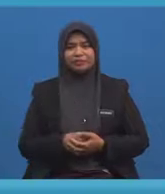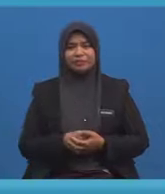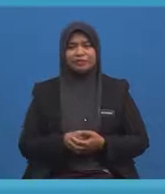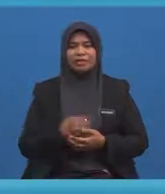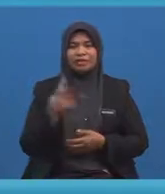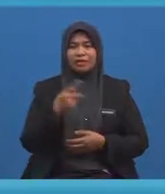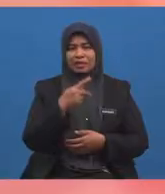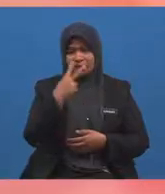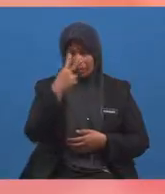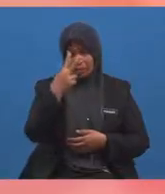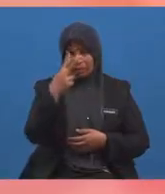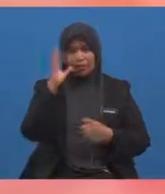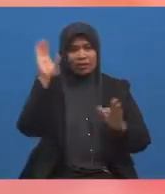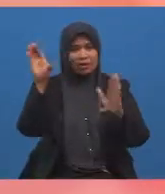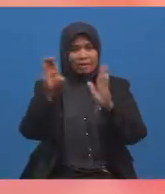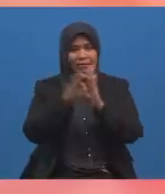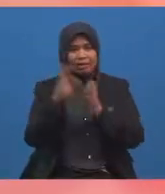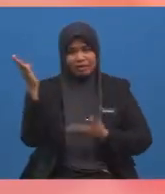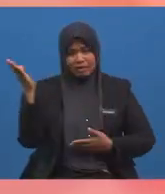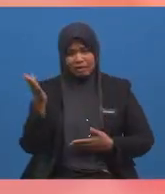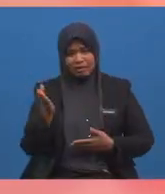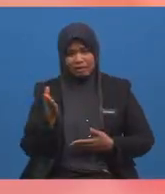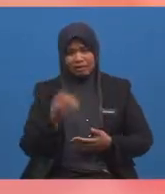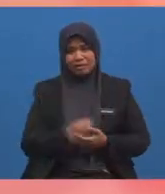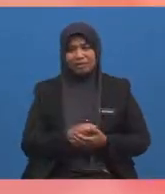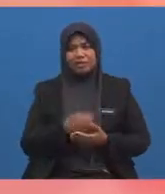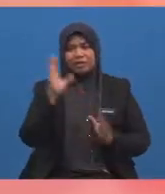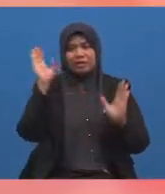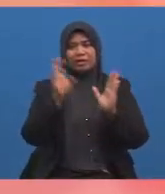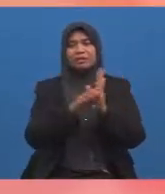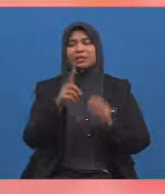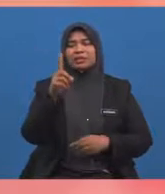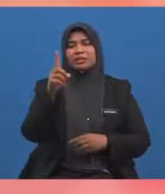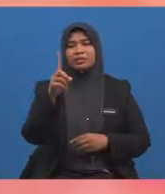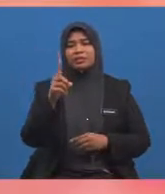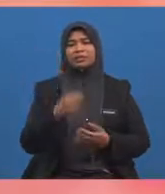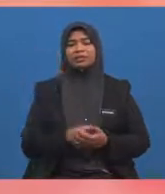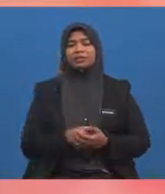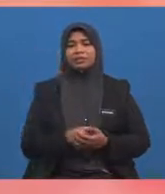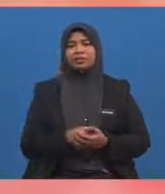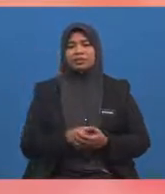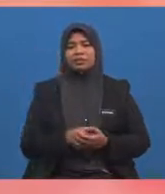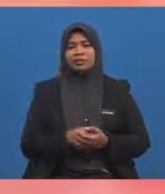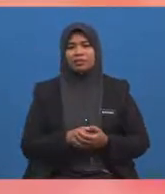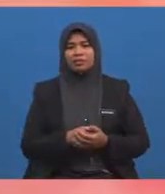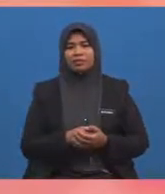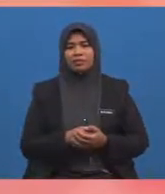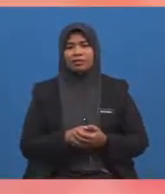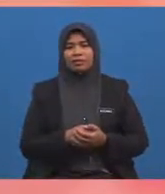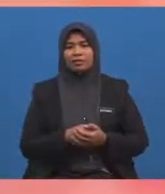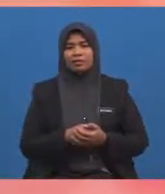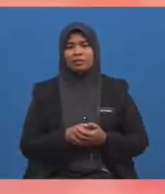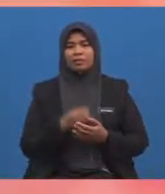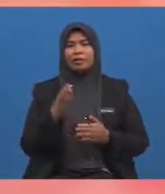perhatikan gambar-gambar yang diberi. Untuk gambar pertama, apakah peringkat perkembangan manusia